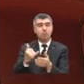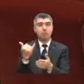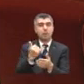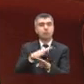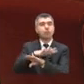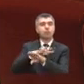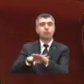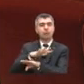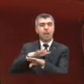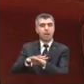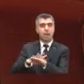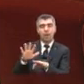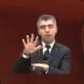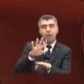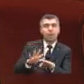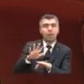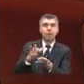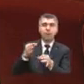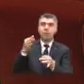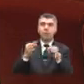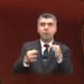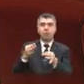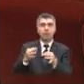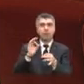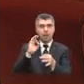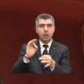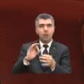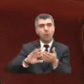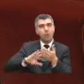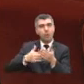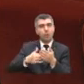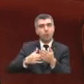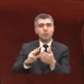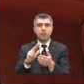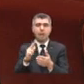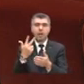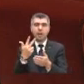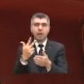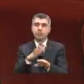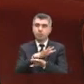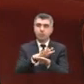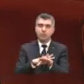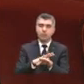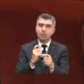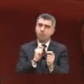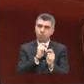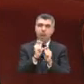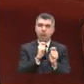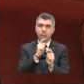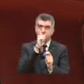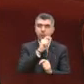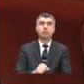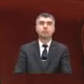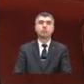جهه. كل جهه نديروا على مستوى محكمه ابتدائيه واداريه وثلاثه الجهات نديروا محكمه استئناف. كاين هذا النقاش هذا. انا بغيت نقول لكم بان